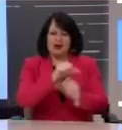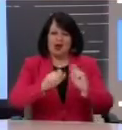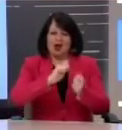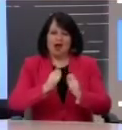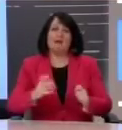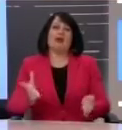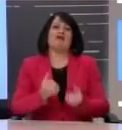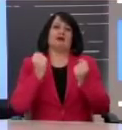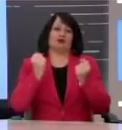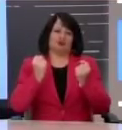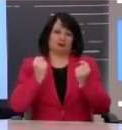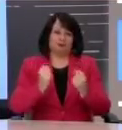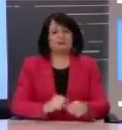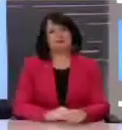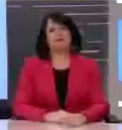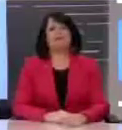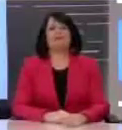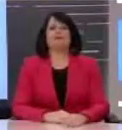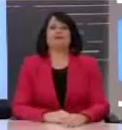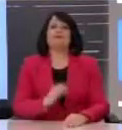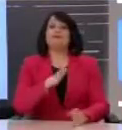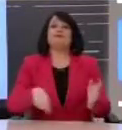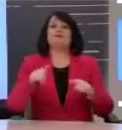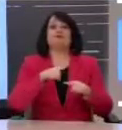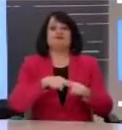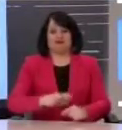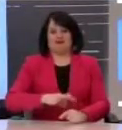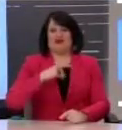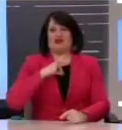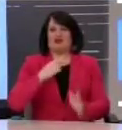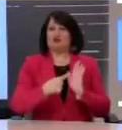Ευτυχώς. Η Ελλάδα ανακτά το κύρος της,